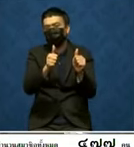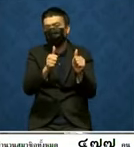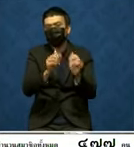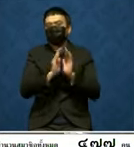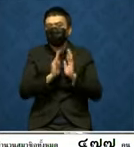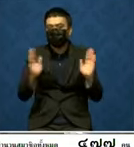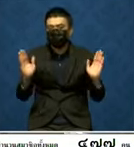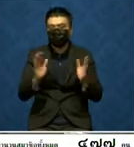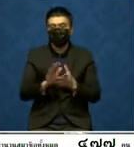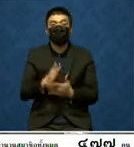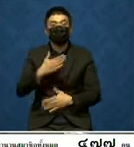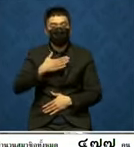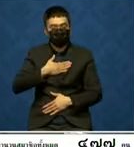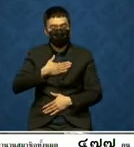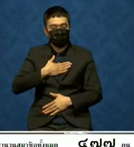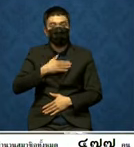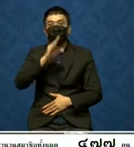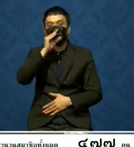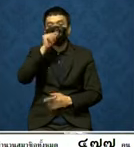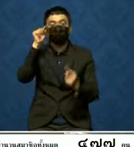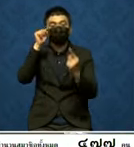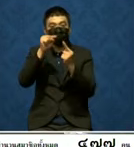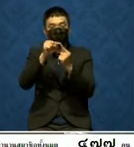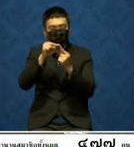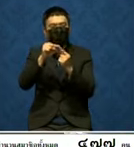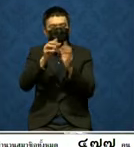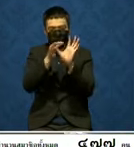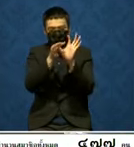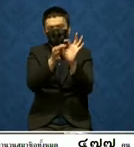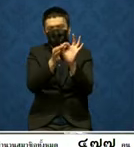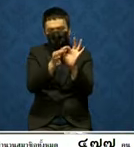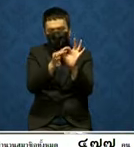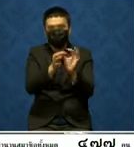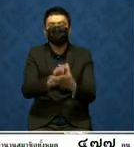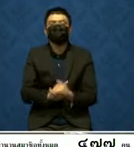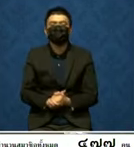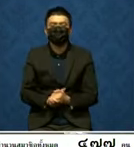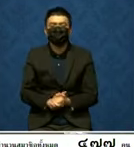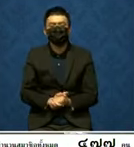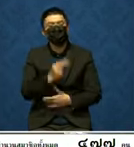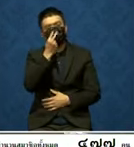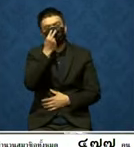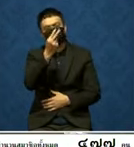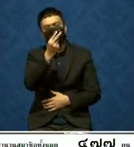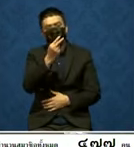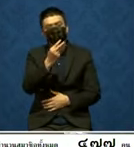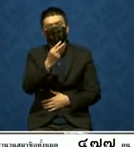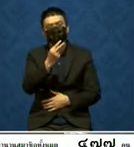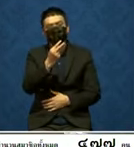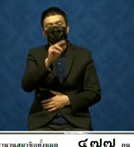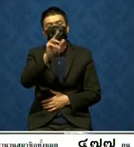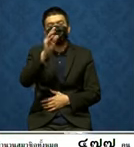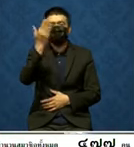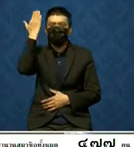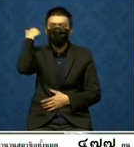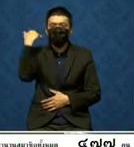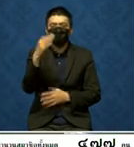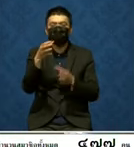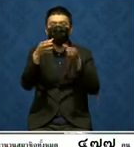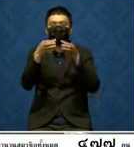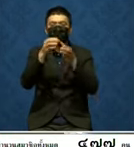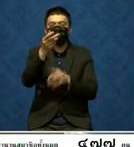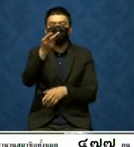วีเนี่ยผมก็เป็นด้วยความเป็นห่วงนะครับผมเห็นว่าในสมัยคสช.เนี่ยบริษั